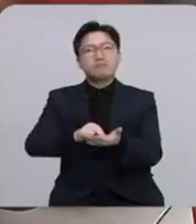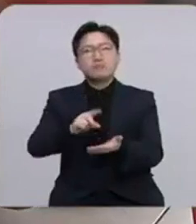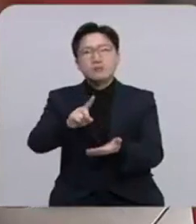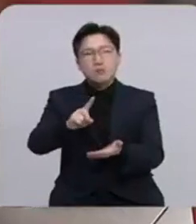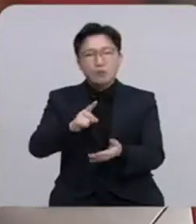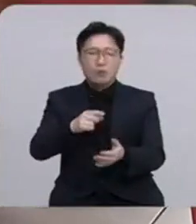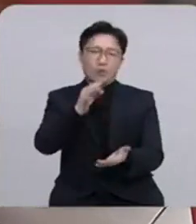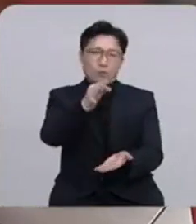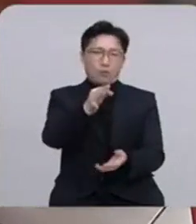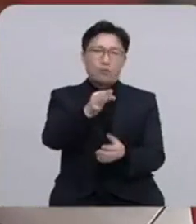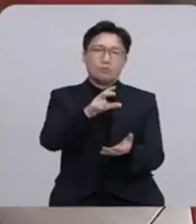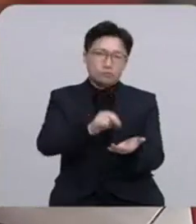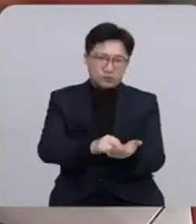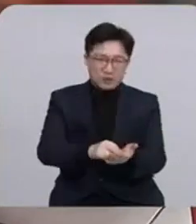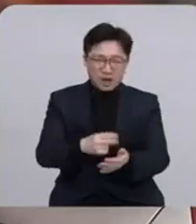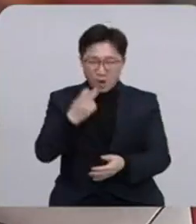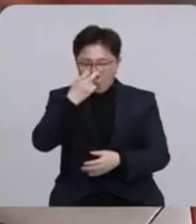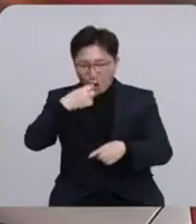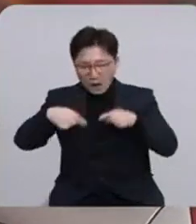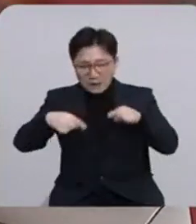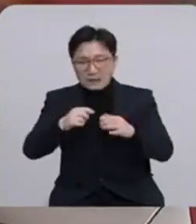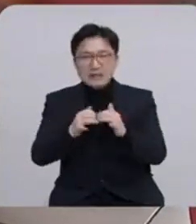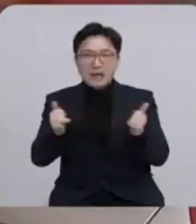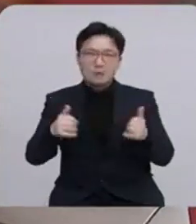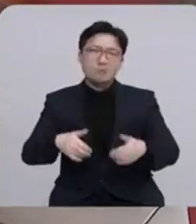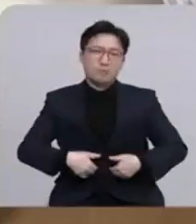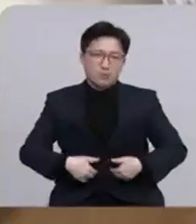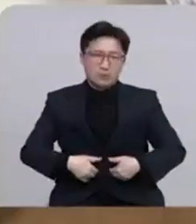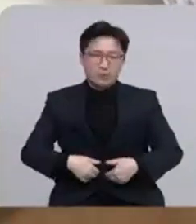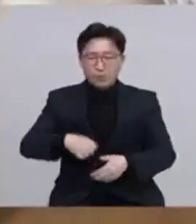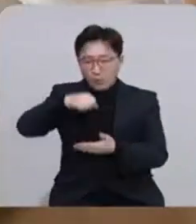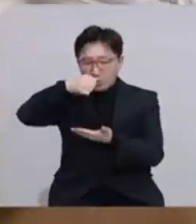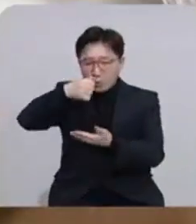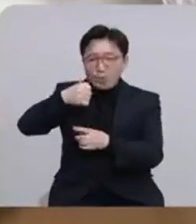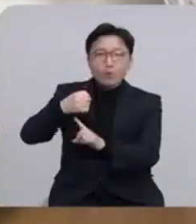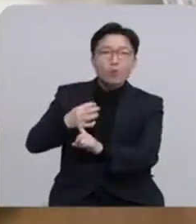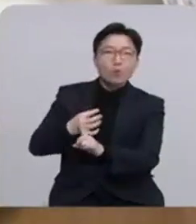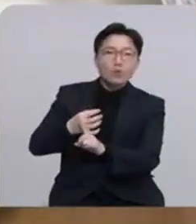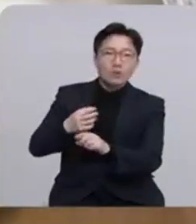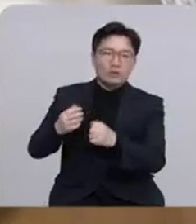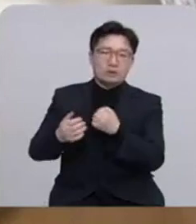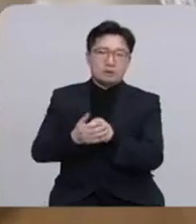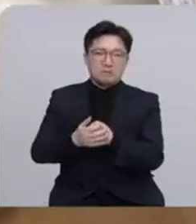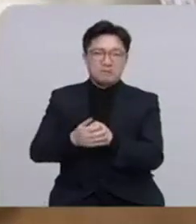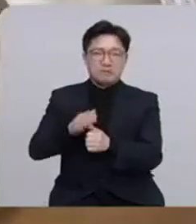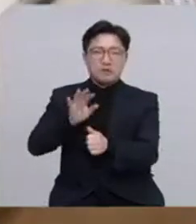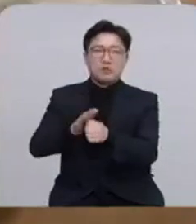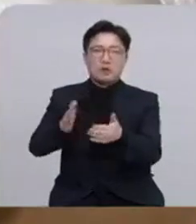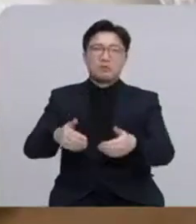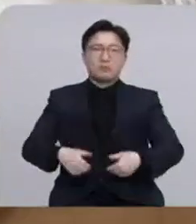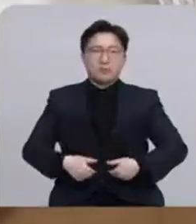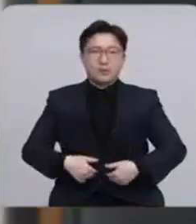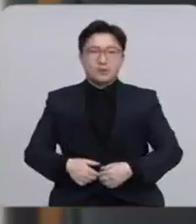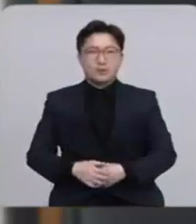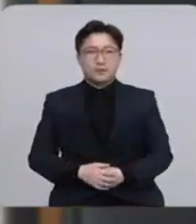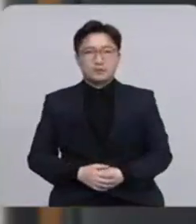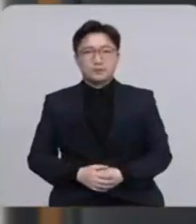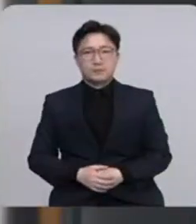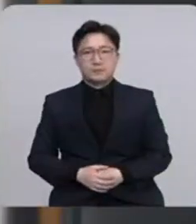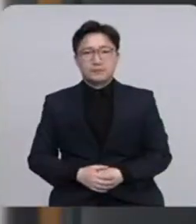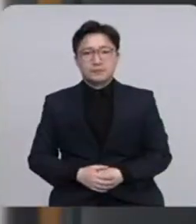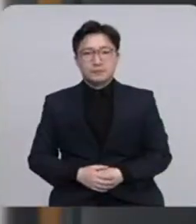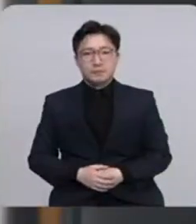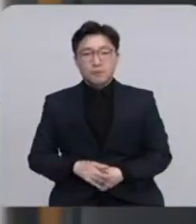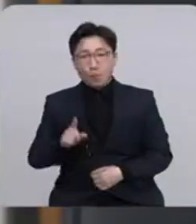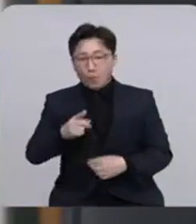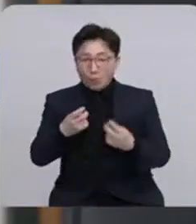해도 학교마다 관리 인력이 필요한 데다 재원 마련을 위해선 지자체 협조도 뒤따라야 합니다. 이제